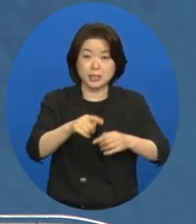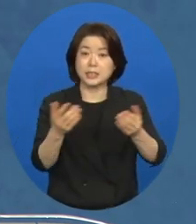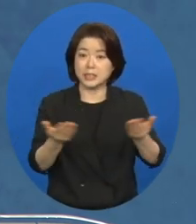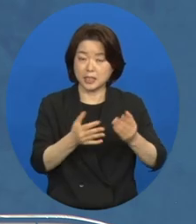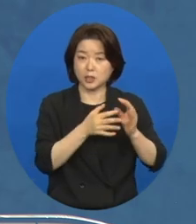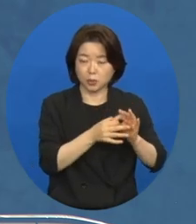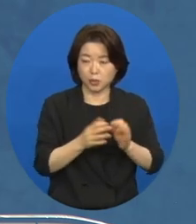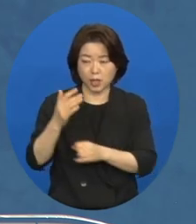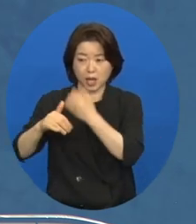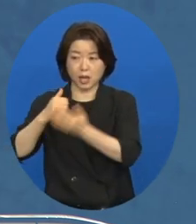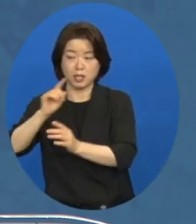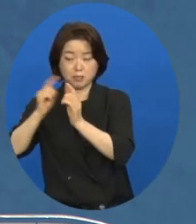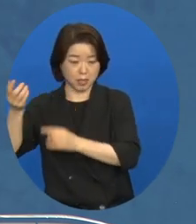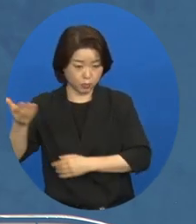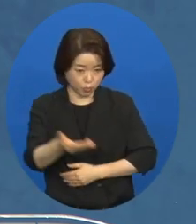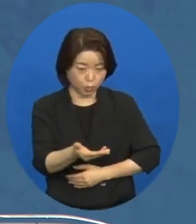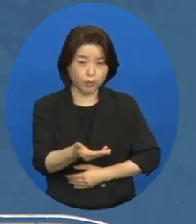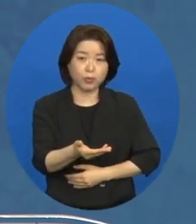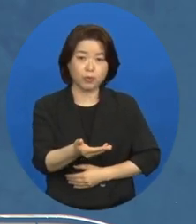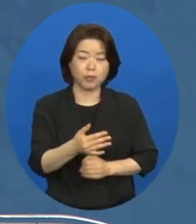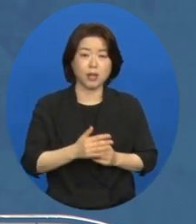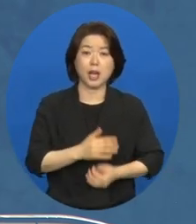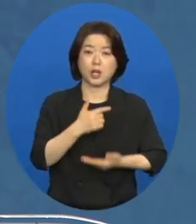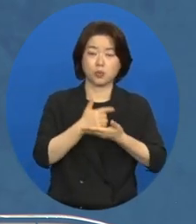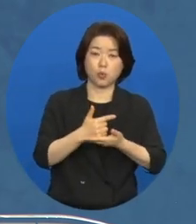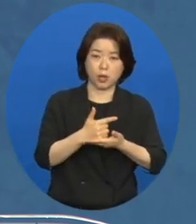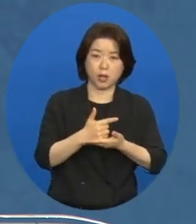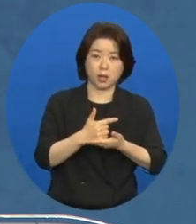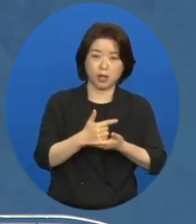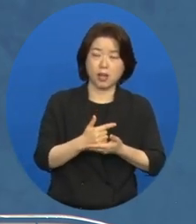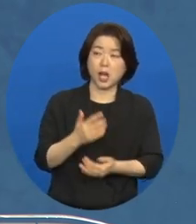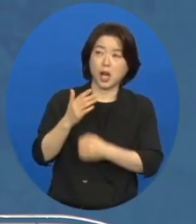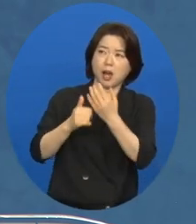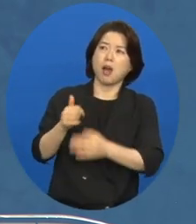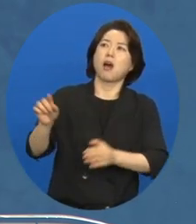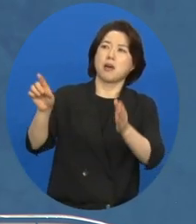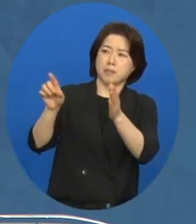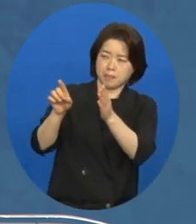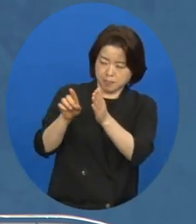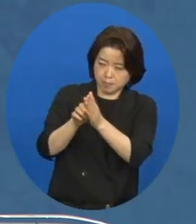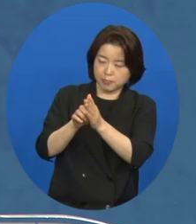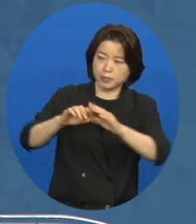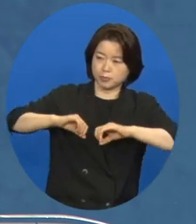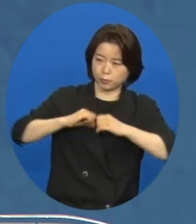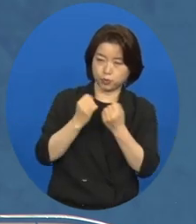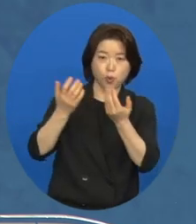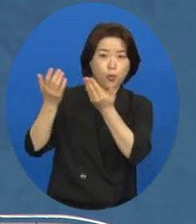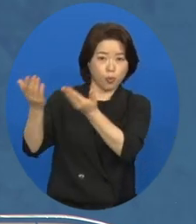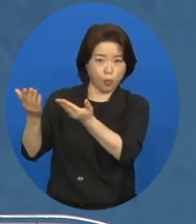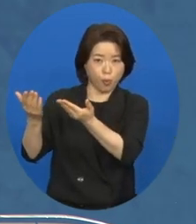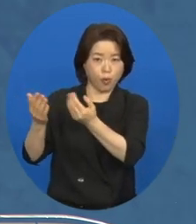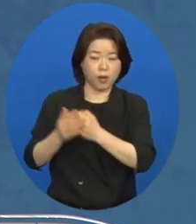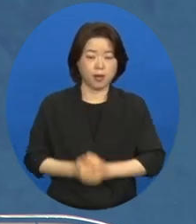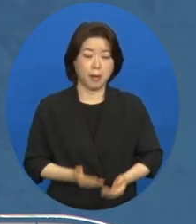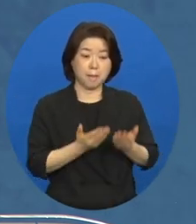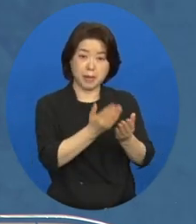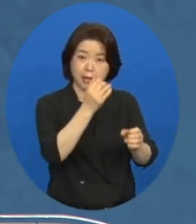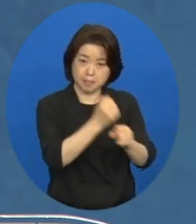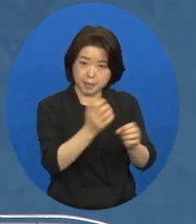하나님이 말씀하셨을 때 노아는 하나님을 믿음으로 순종했다, 방주를